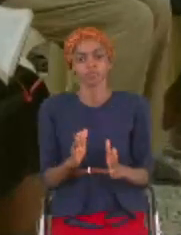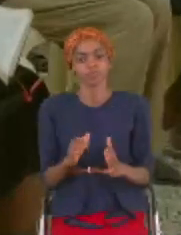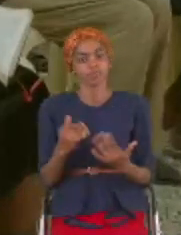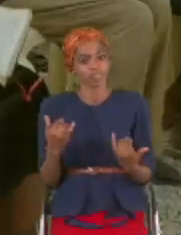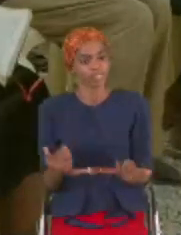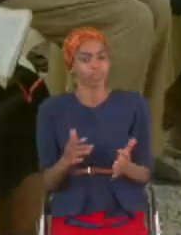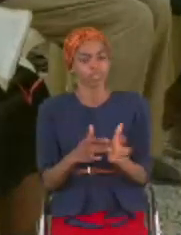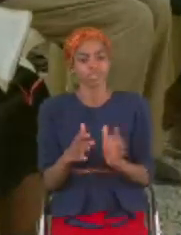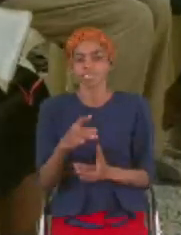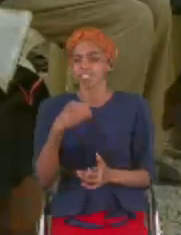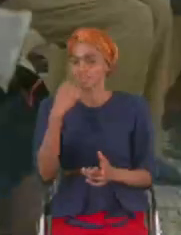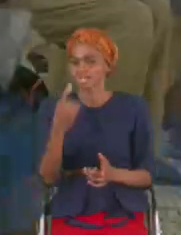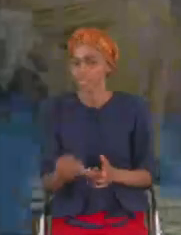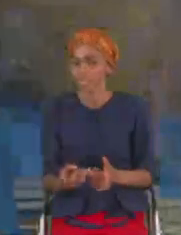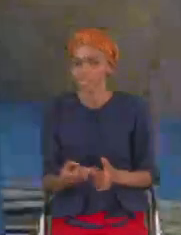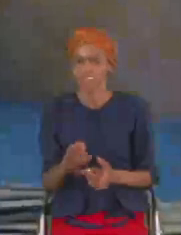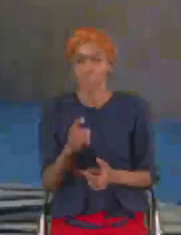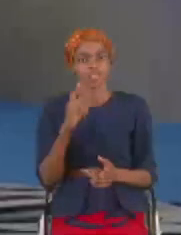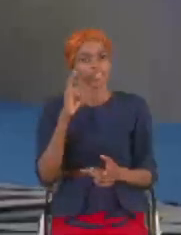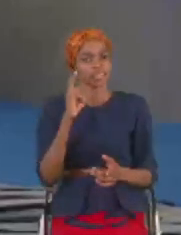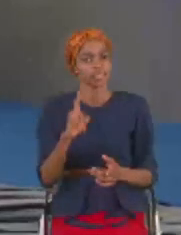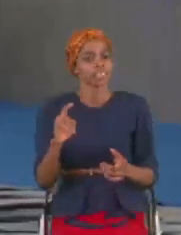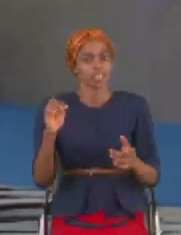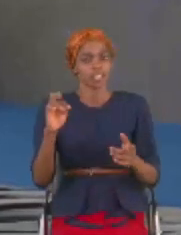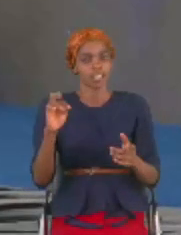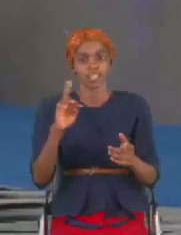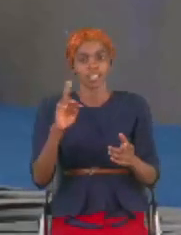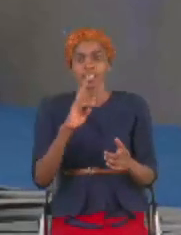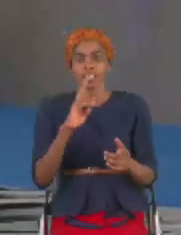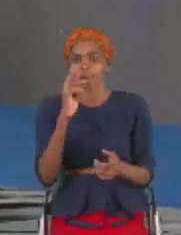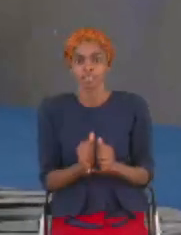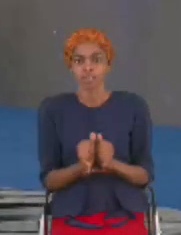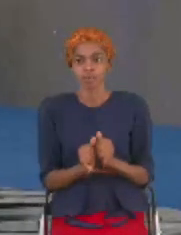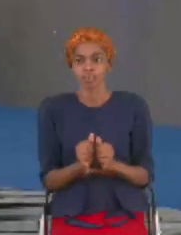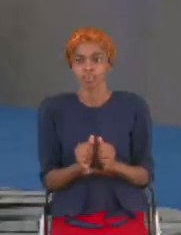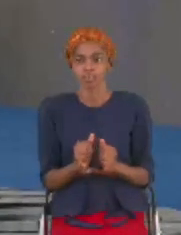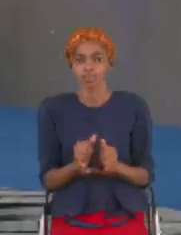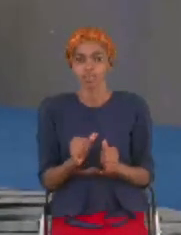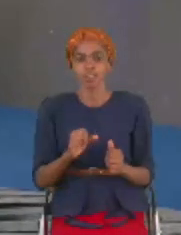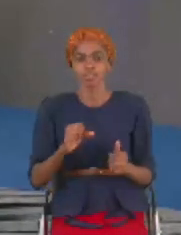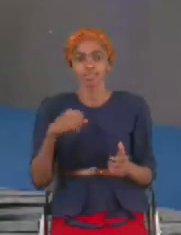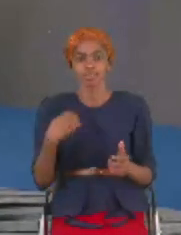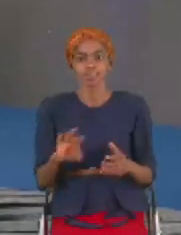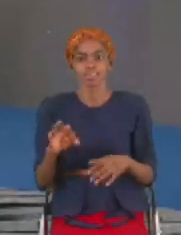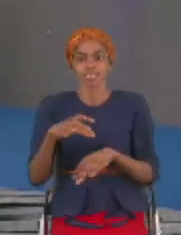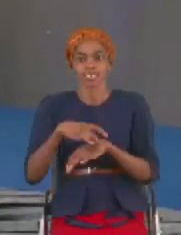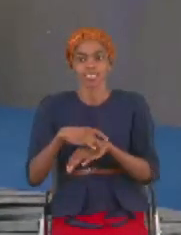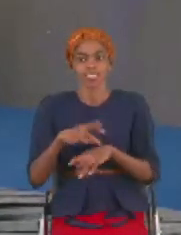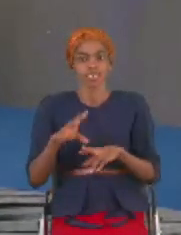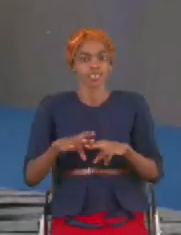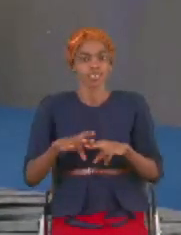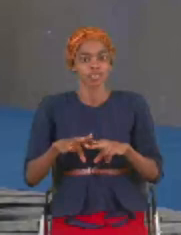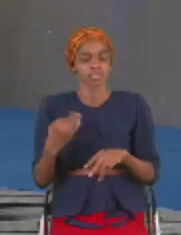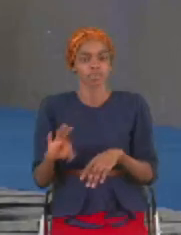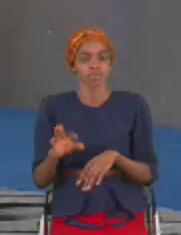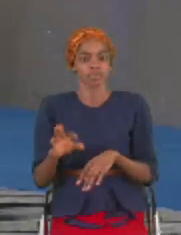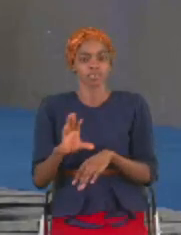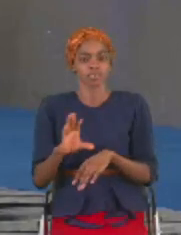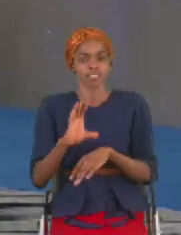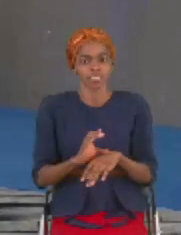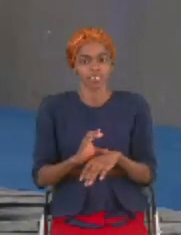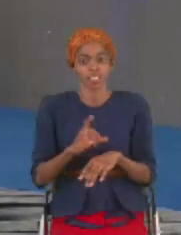jésus a dit vous êtes le sel de la terre et l'apôtre paul ince un la